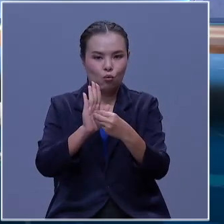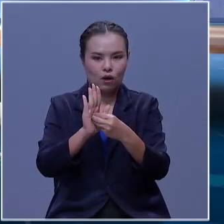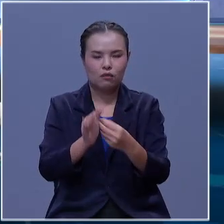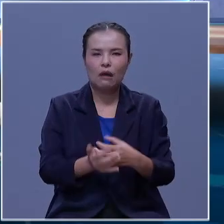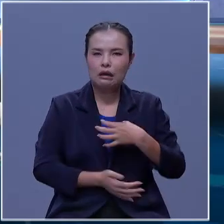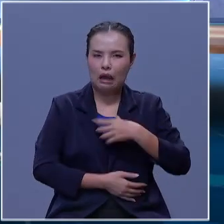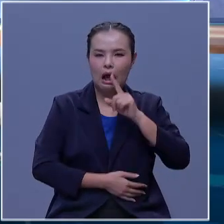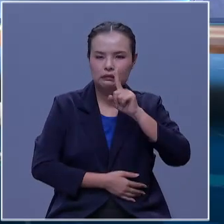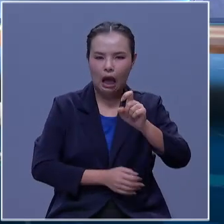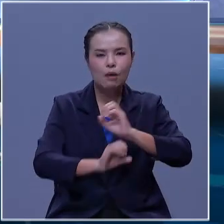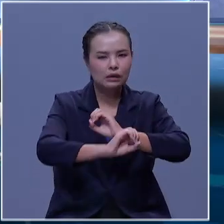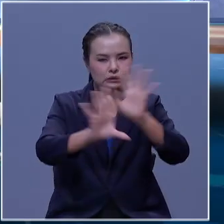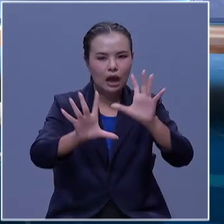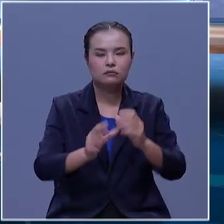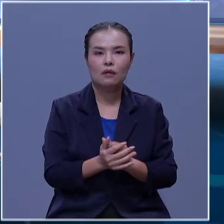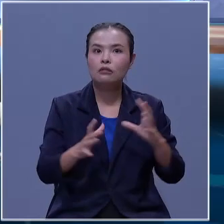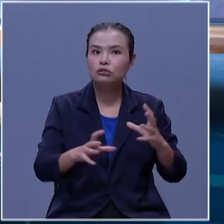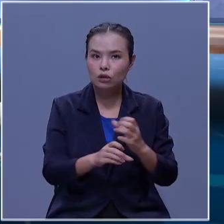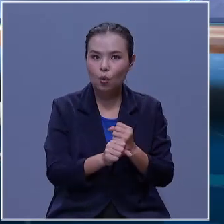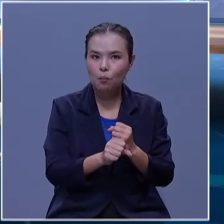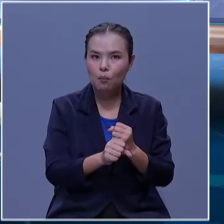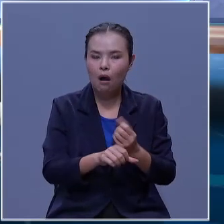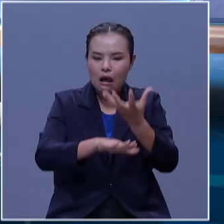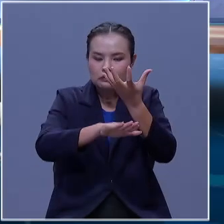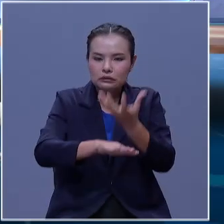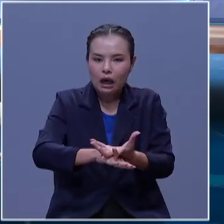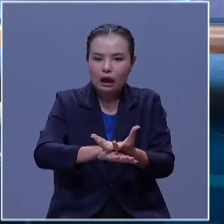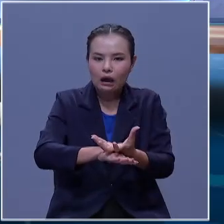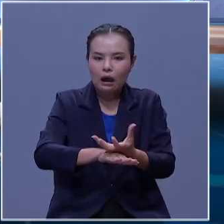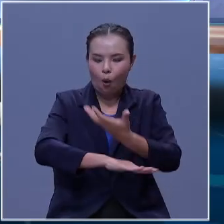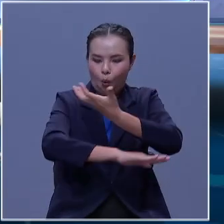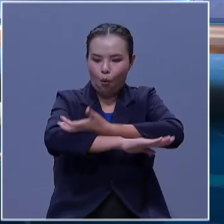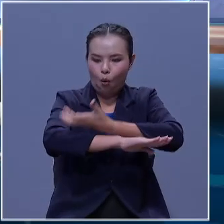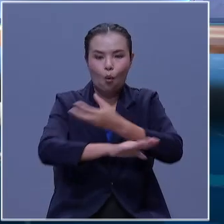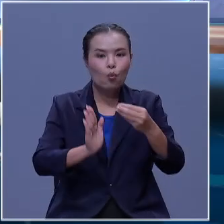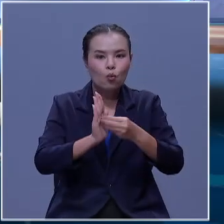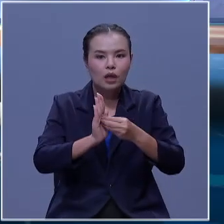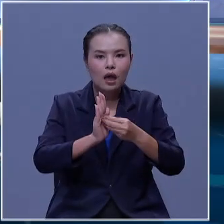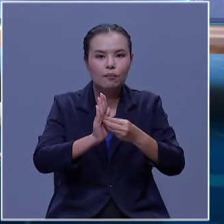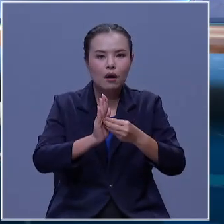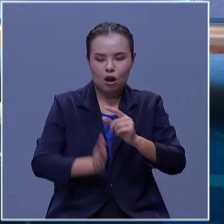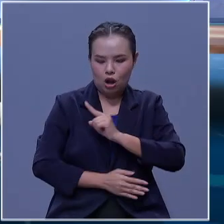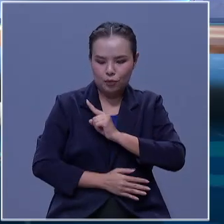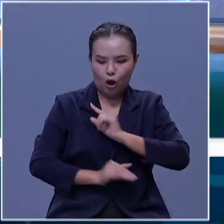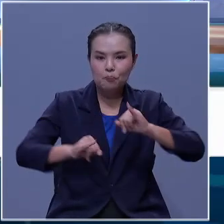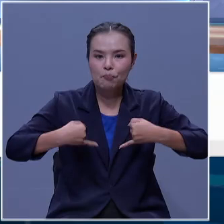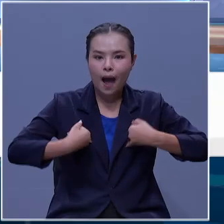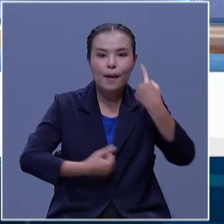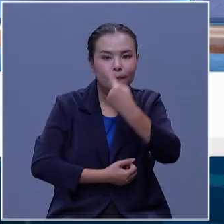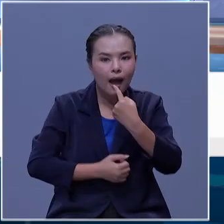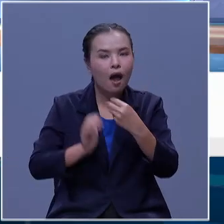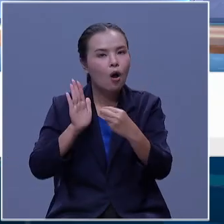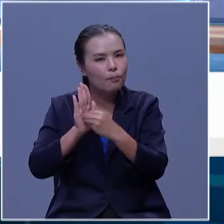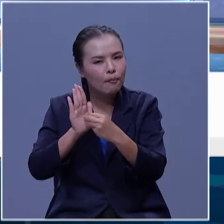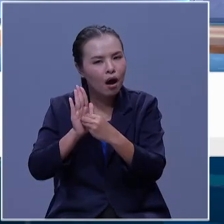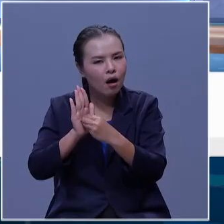ะถามท่านให้เคลียร์ว่าสรุปแล้วเรื่องของการบรรทุกน้ำหนักเกินของรถบรรทุกในกรุงเทพเนี่ยเจ้าภาพคือใครอ่ะทางกทม.ไหม